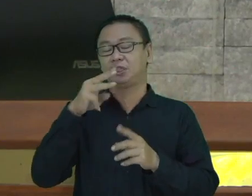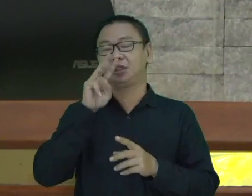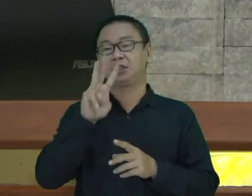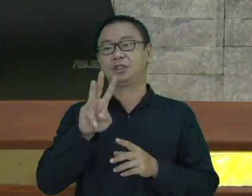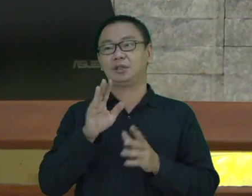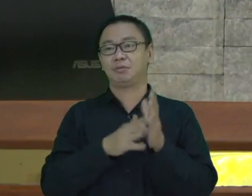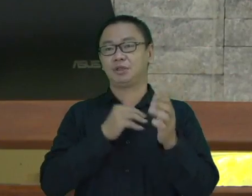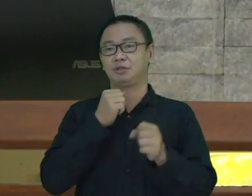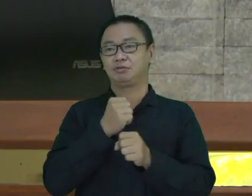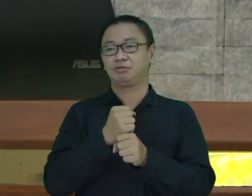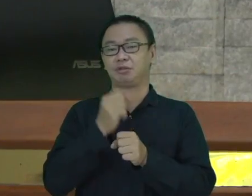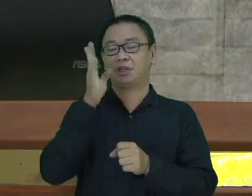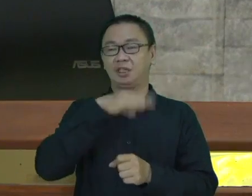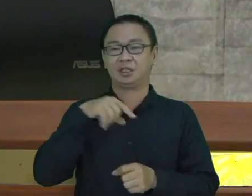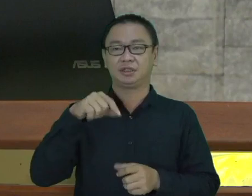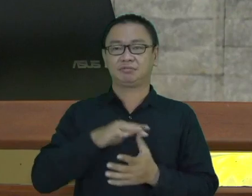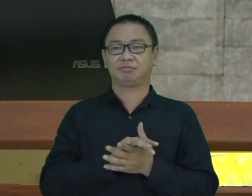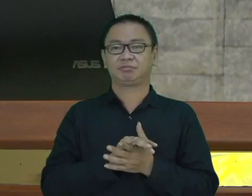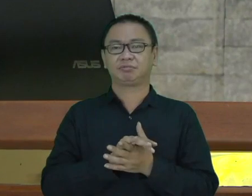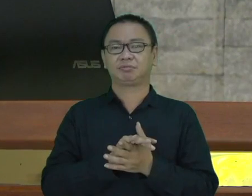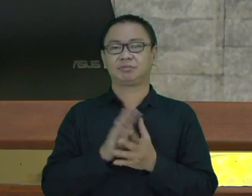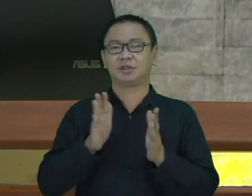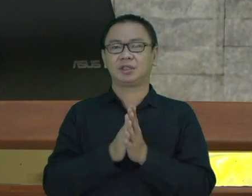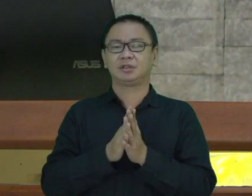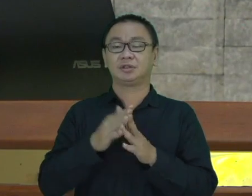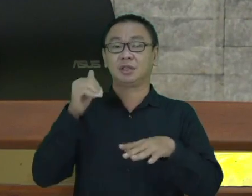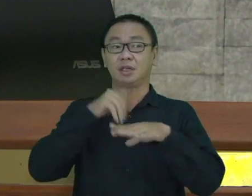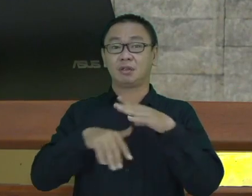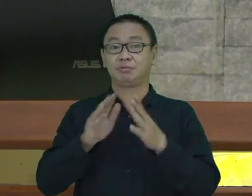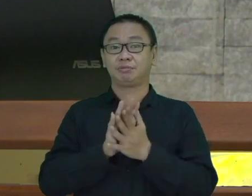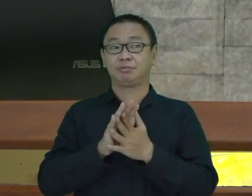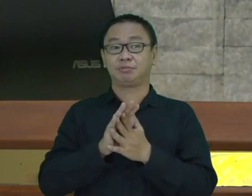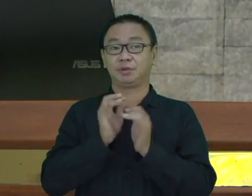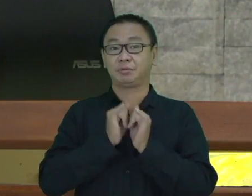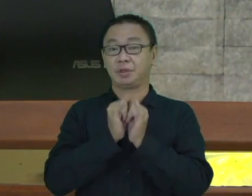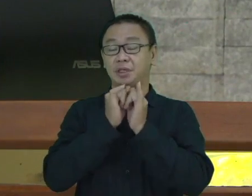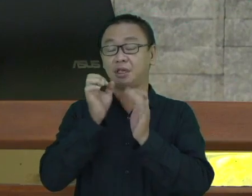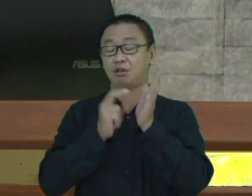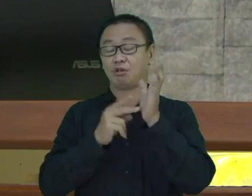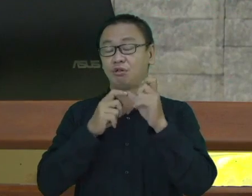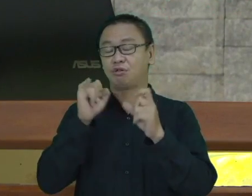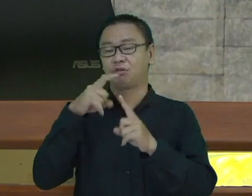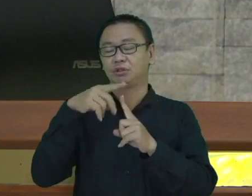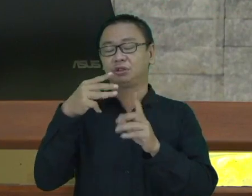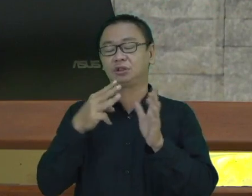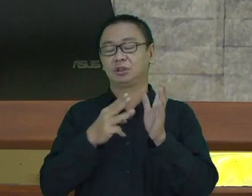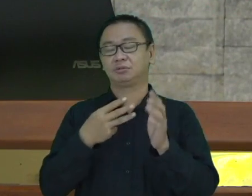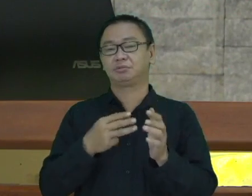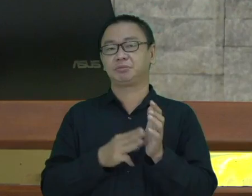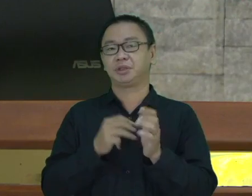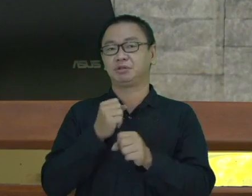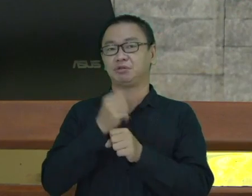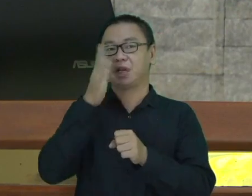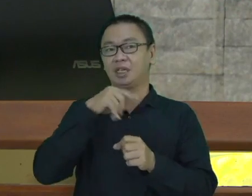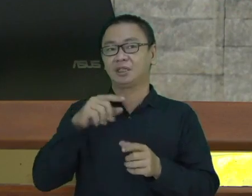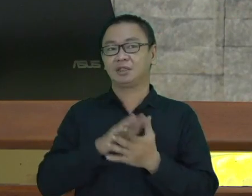minggu hari ini. Dan di dalam ibadah onsite minggu hari ini tanggal 25